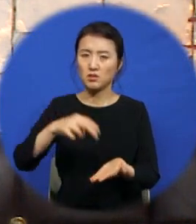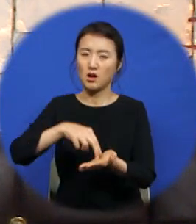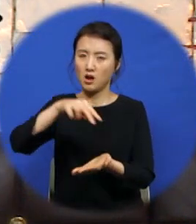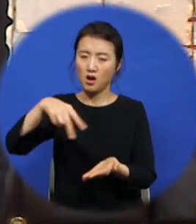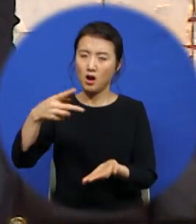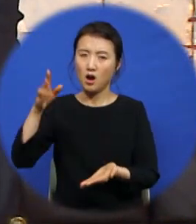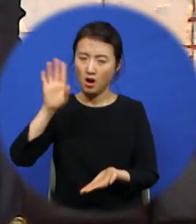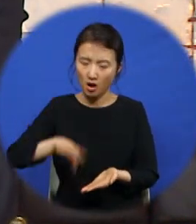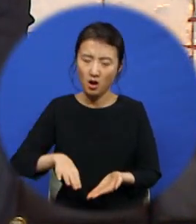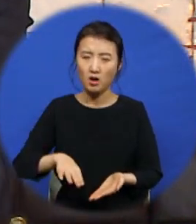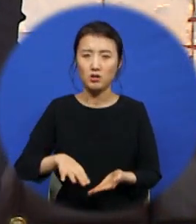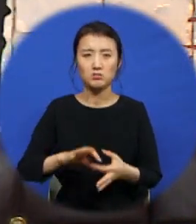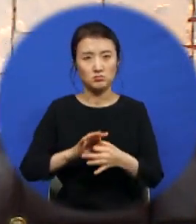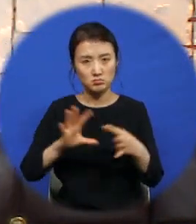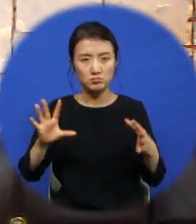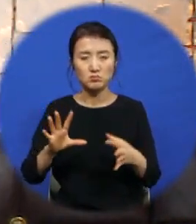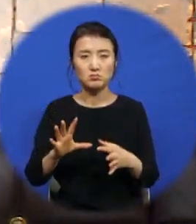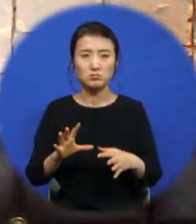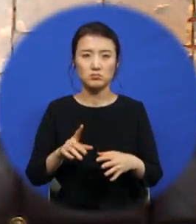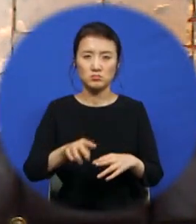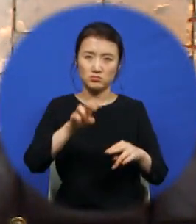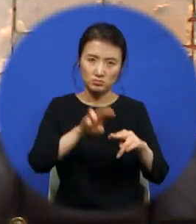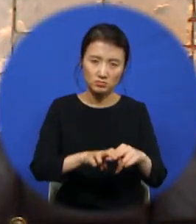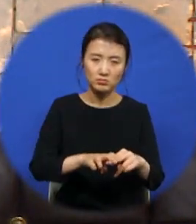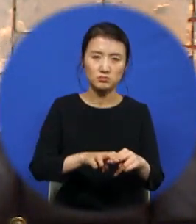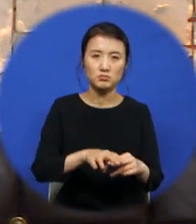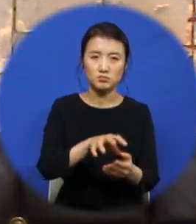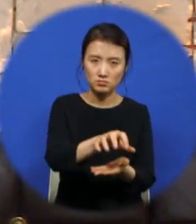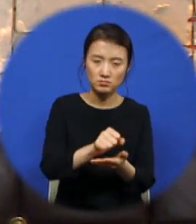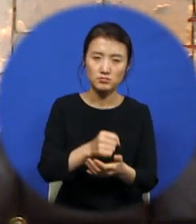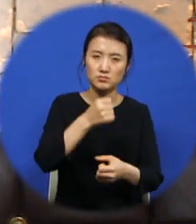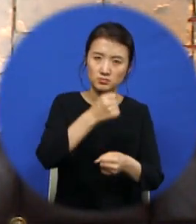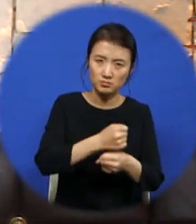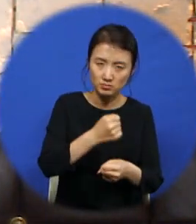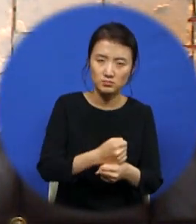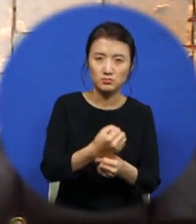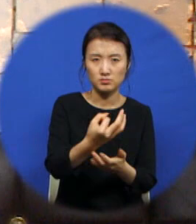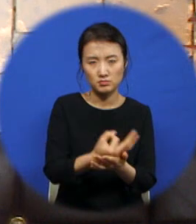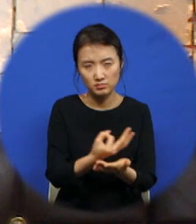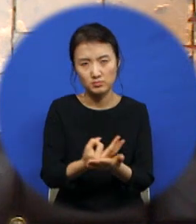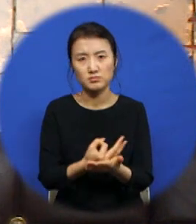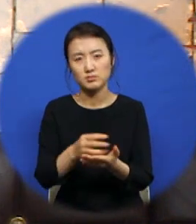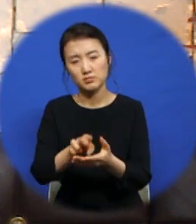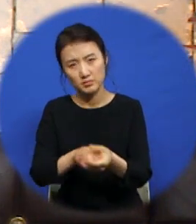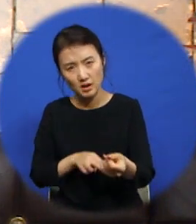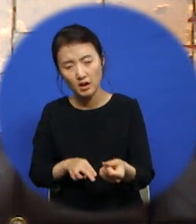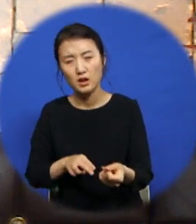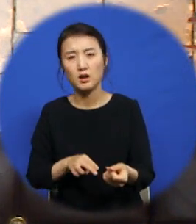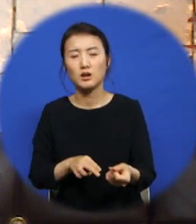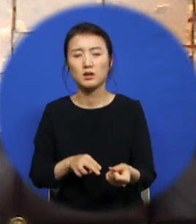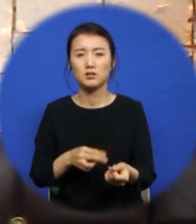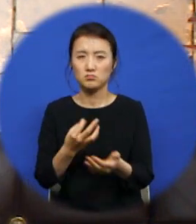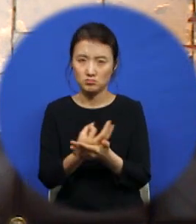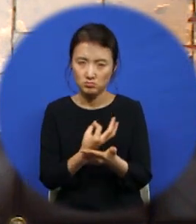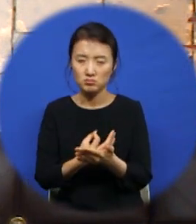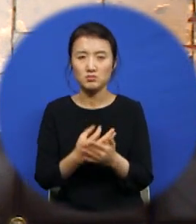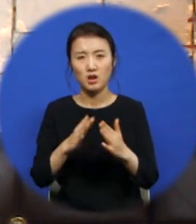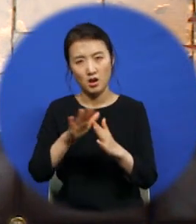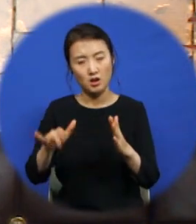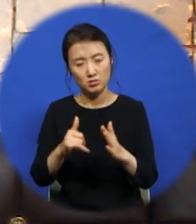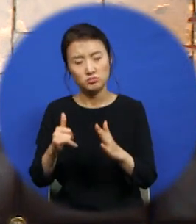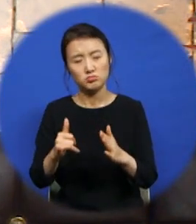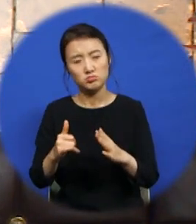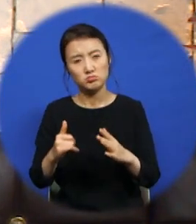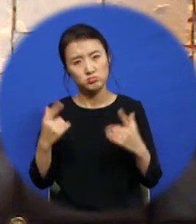뭔가를 뭐죠 만들어서 팔았어 돈을 벌어서 가족을 건 살 수 있는 그런 힘을 갖췄다 고 합니다 예 그